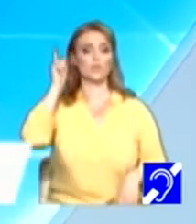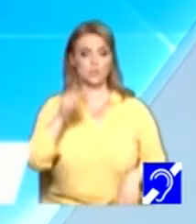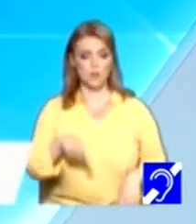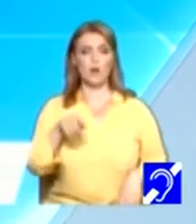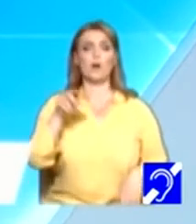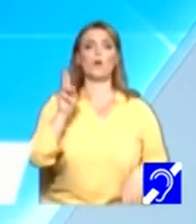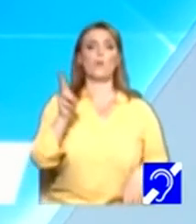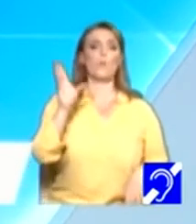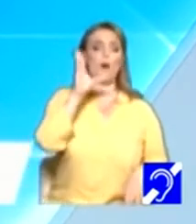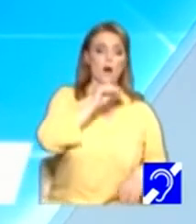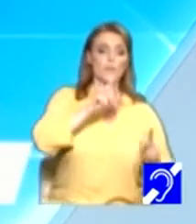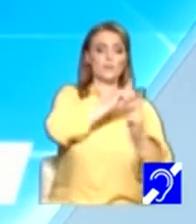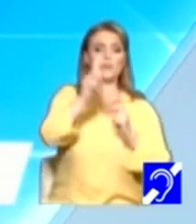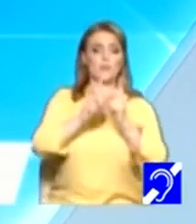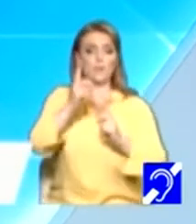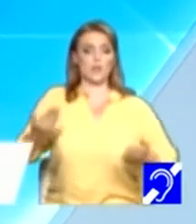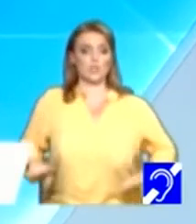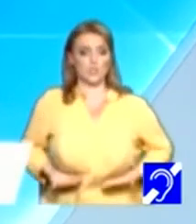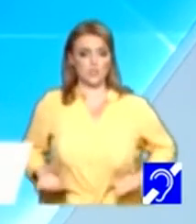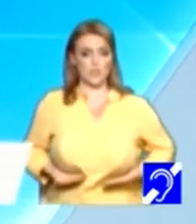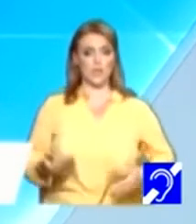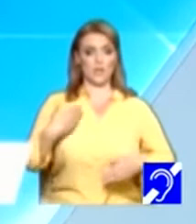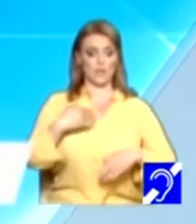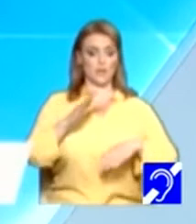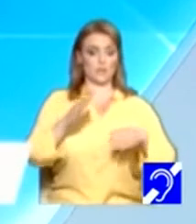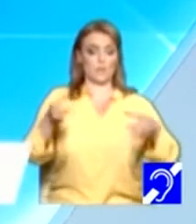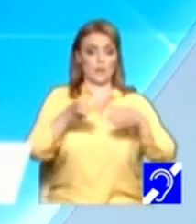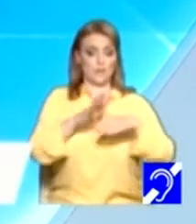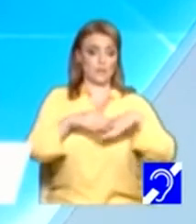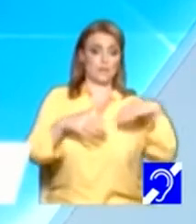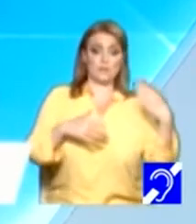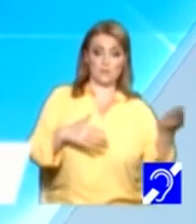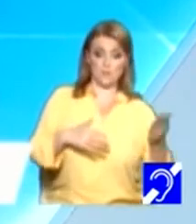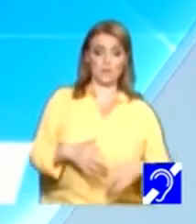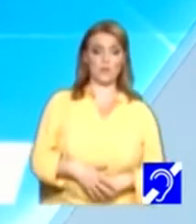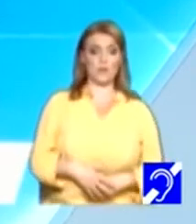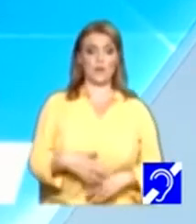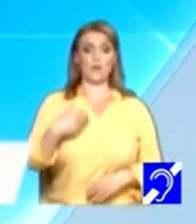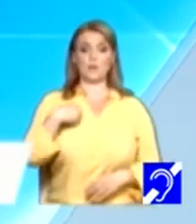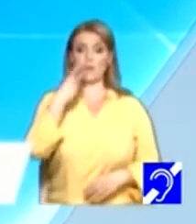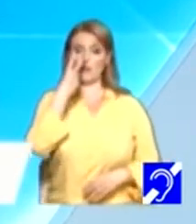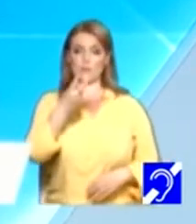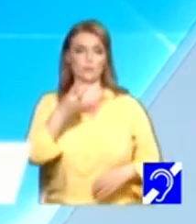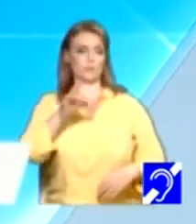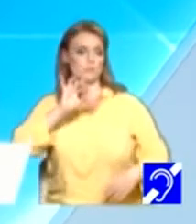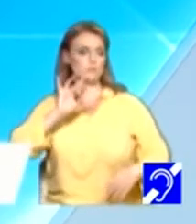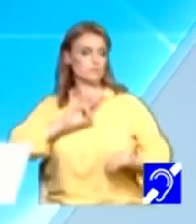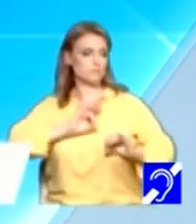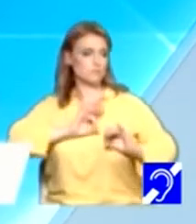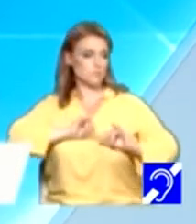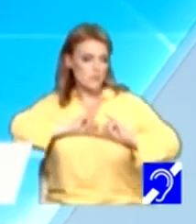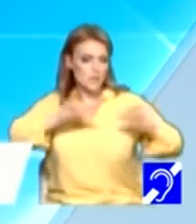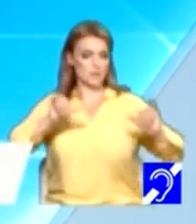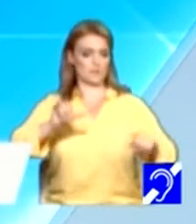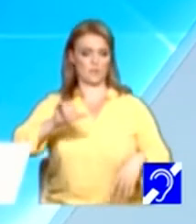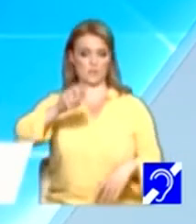poate fi schimbată viața, fiind un partid de stânga, văzând într-un state foarte capitaliste, total